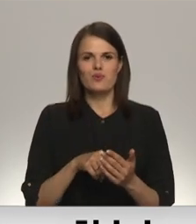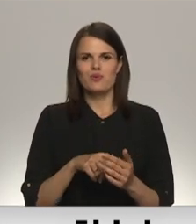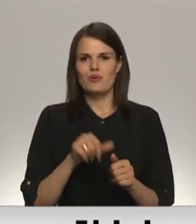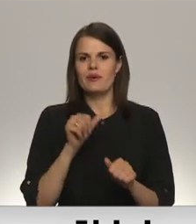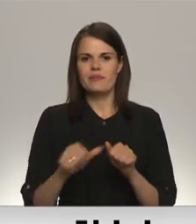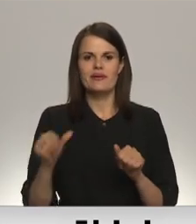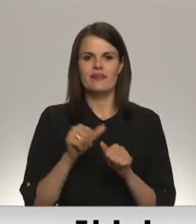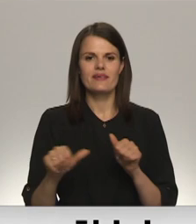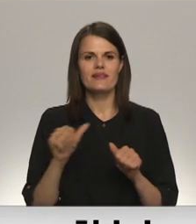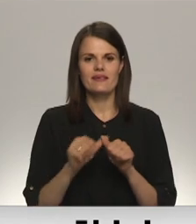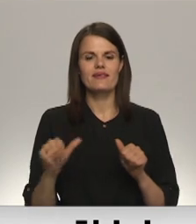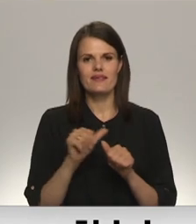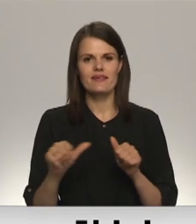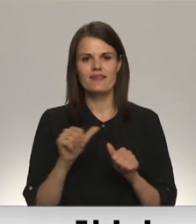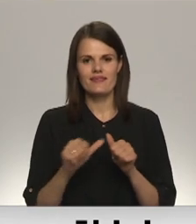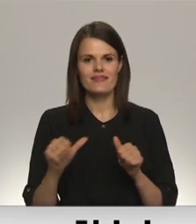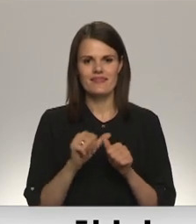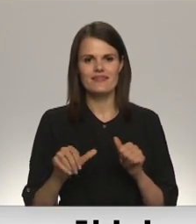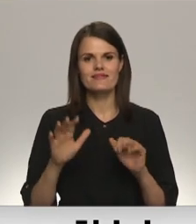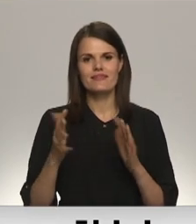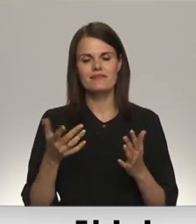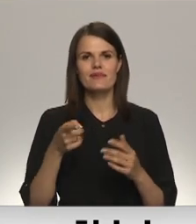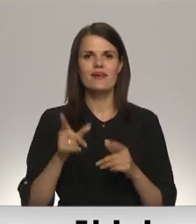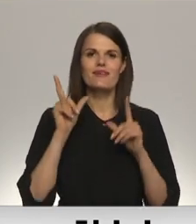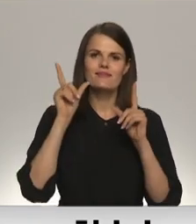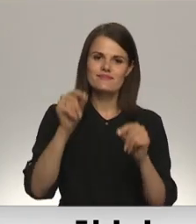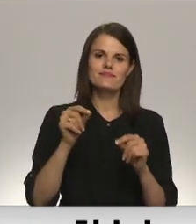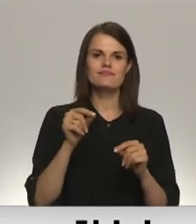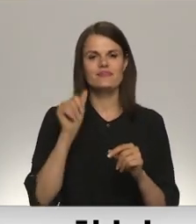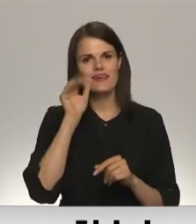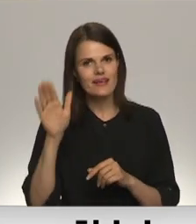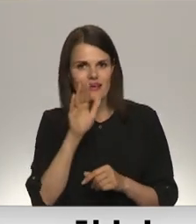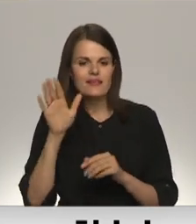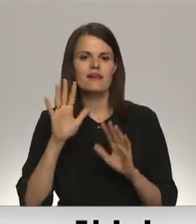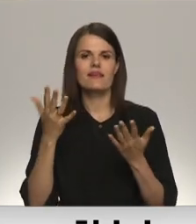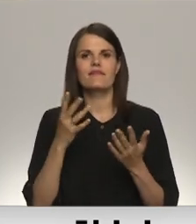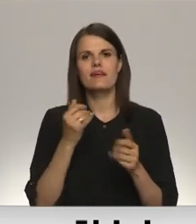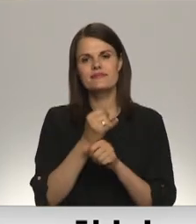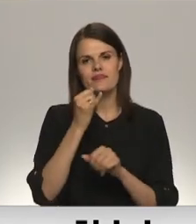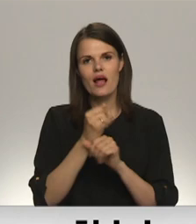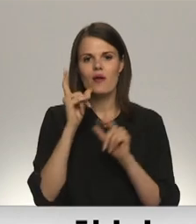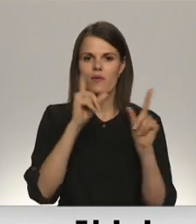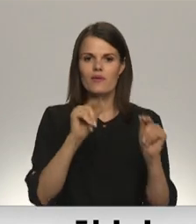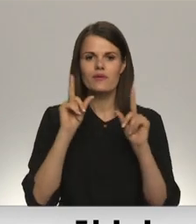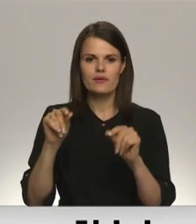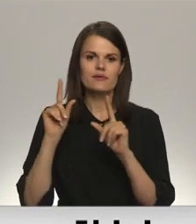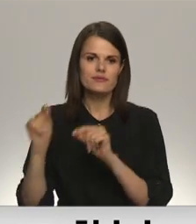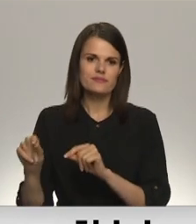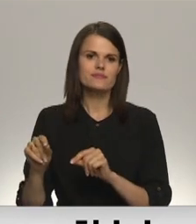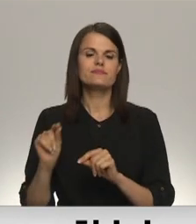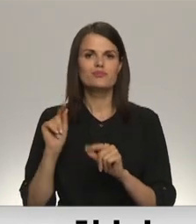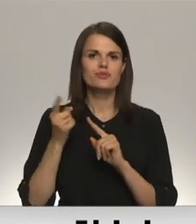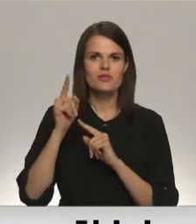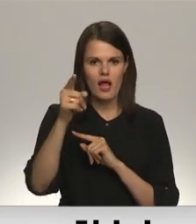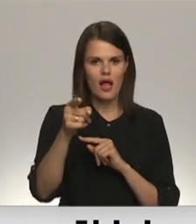Benzīnam? Pa tādiem road tripiem vai, kā saka, izbraukumiem kaut kur